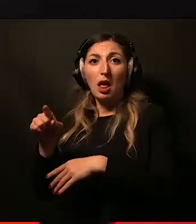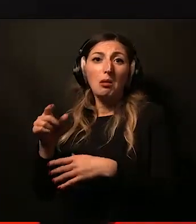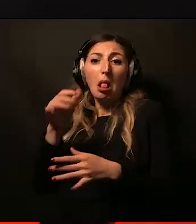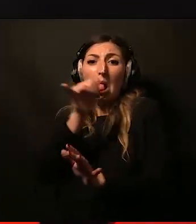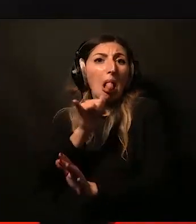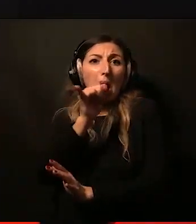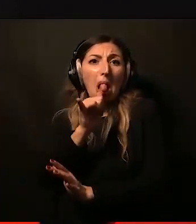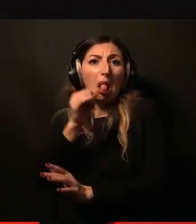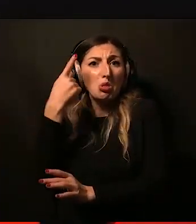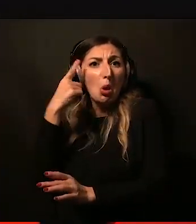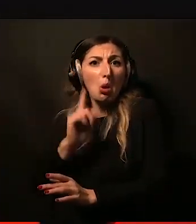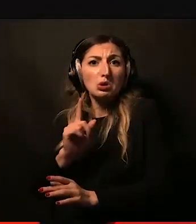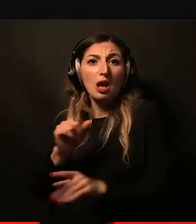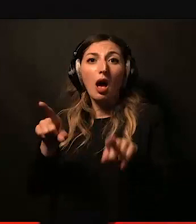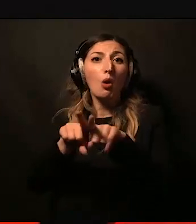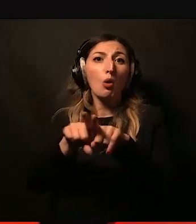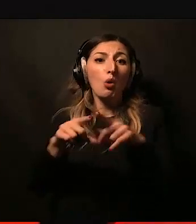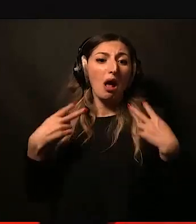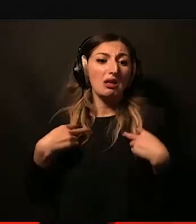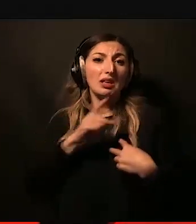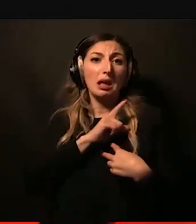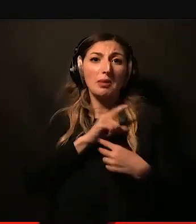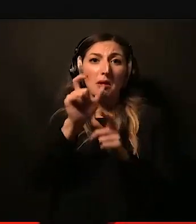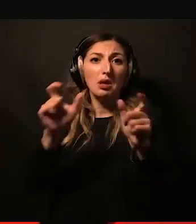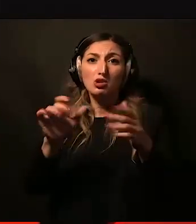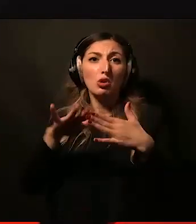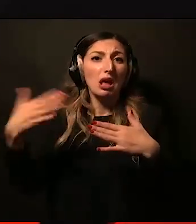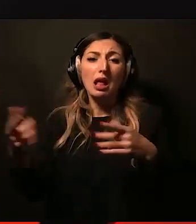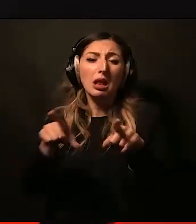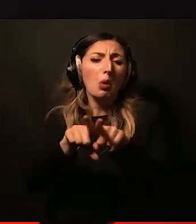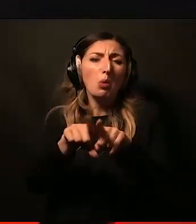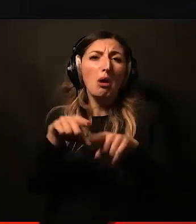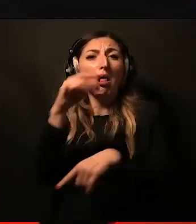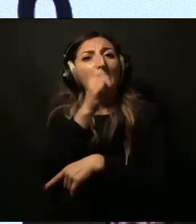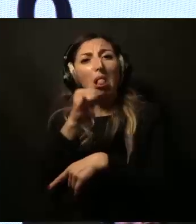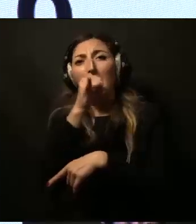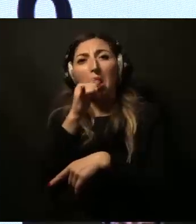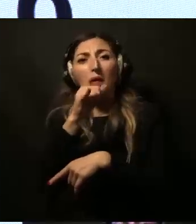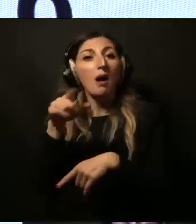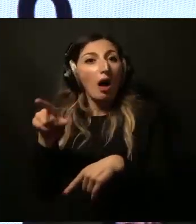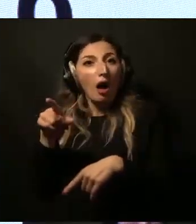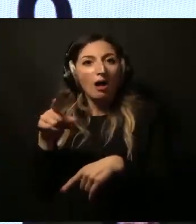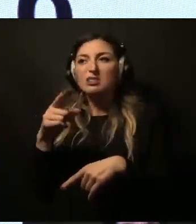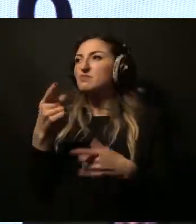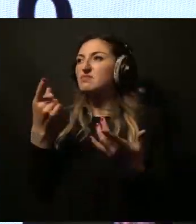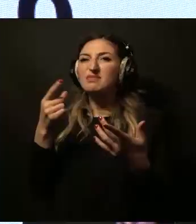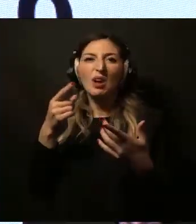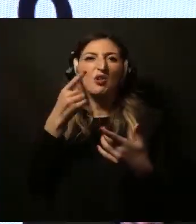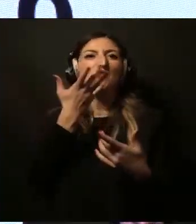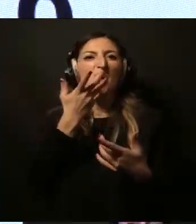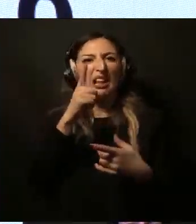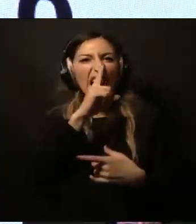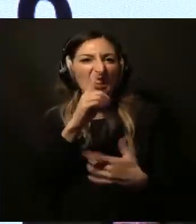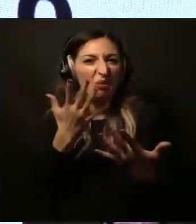lei tutte le persone della mia vita prima o poi hanno replicato episodi simili senza volere la spiegazione È facile